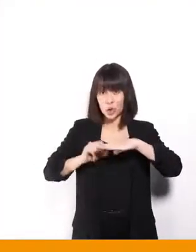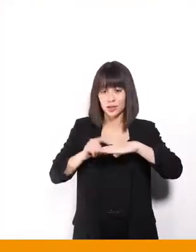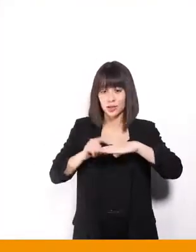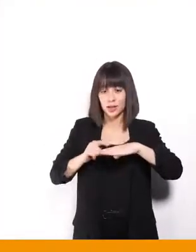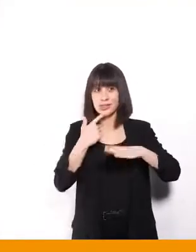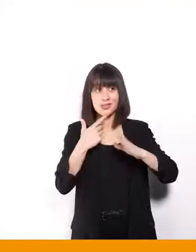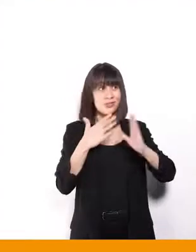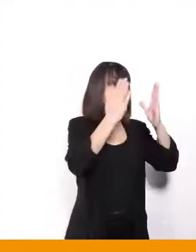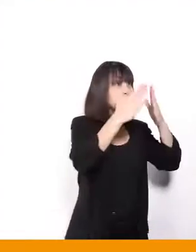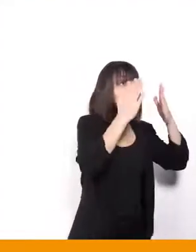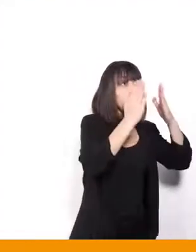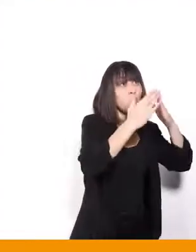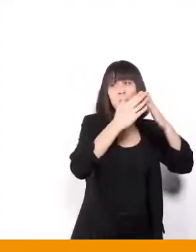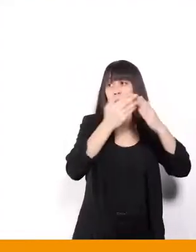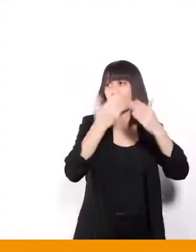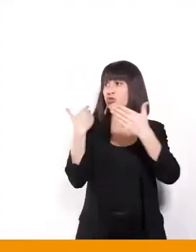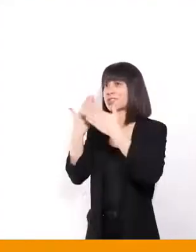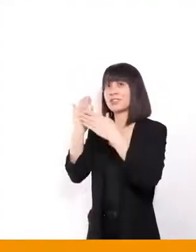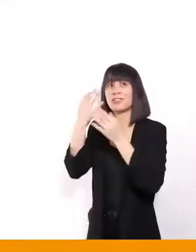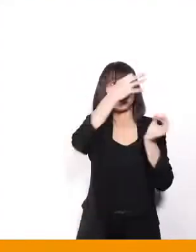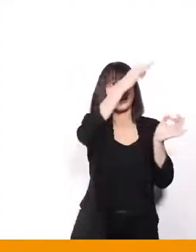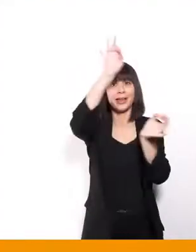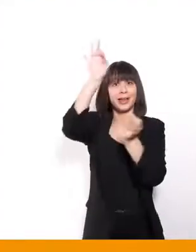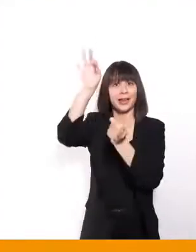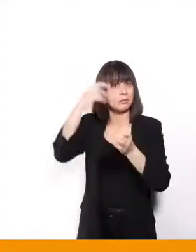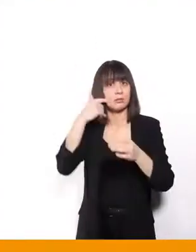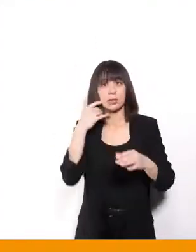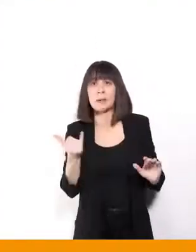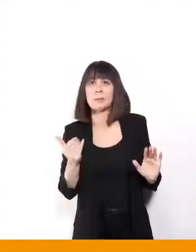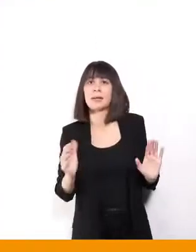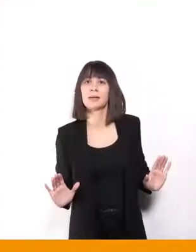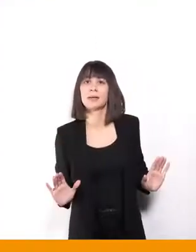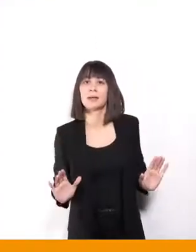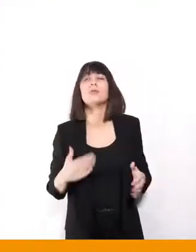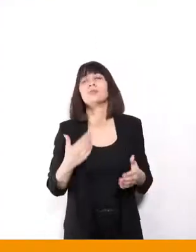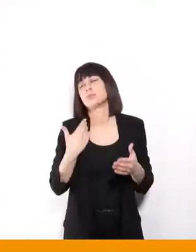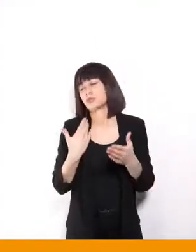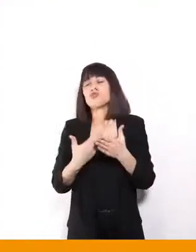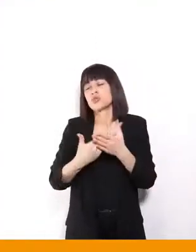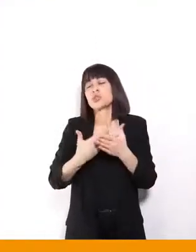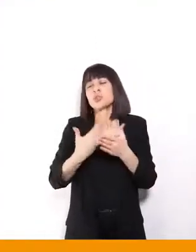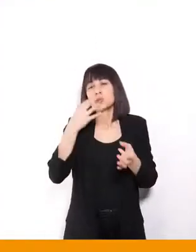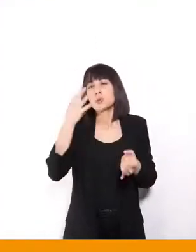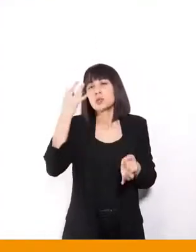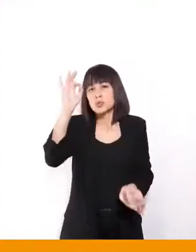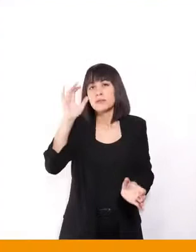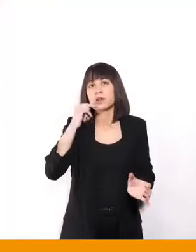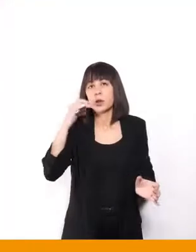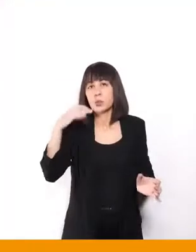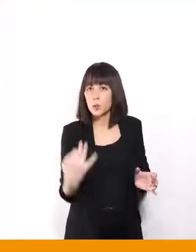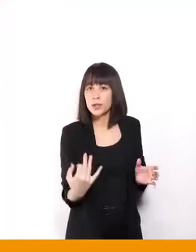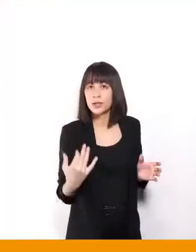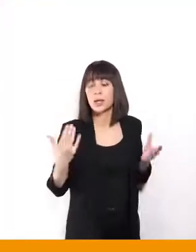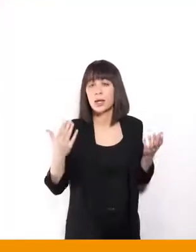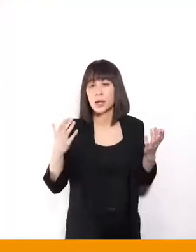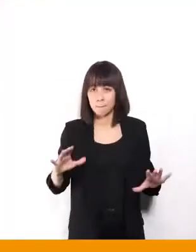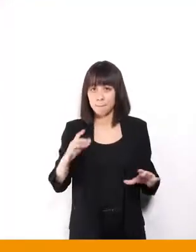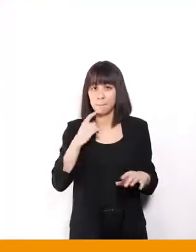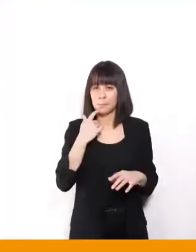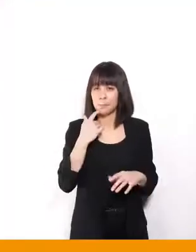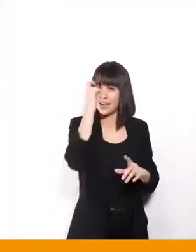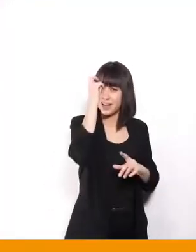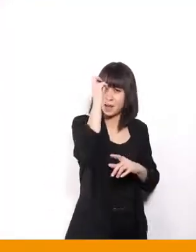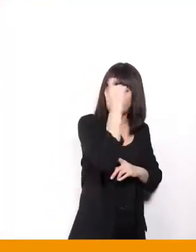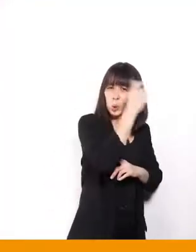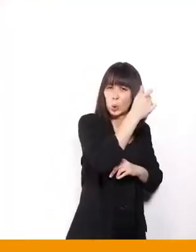ça. Donc, ça, faut le justifier. Mais ce que je veux dire, c'est que on sort de la logique du RSA